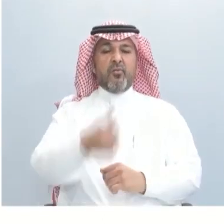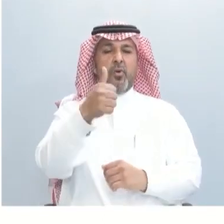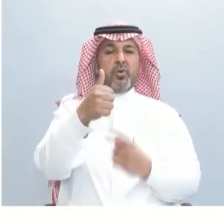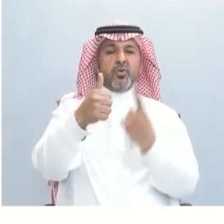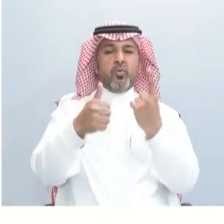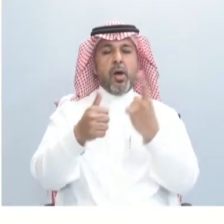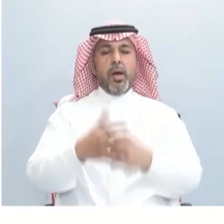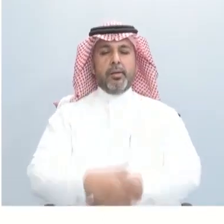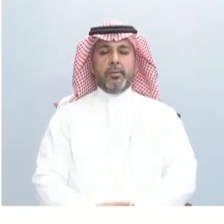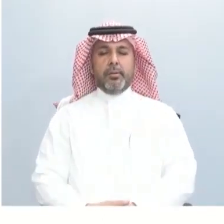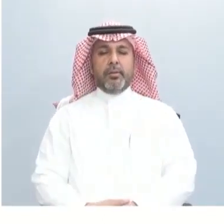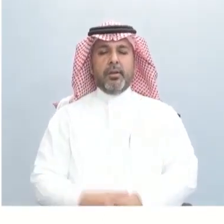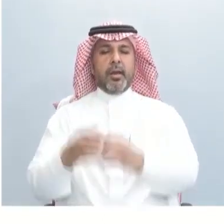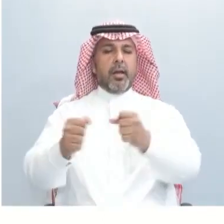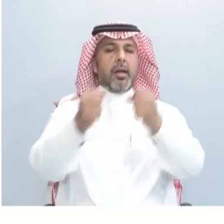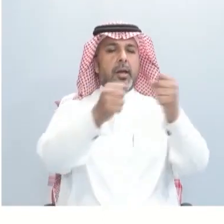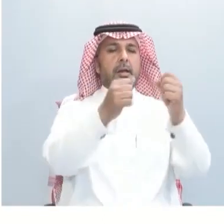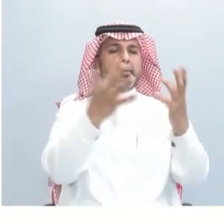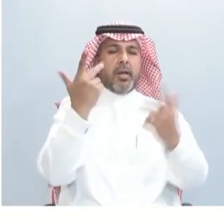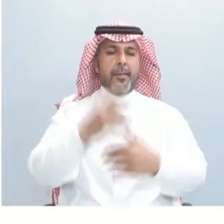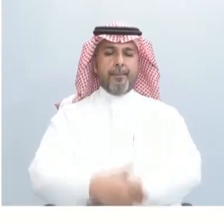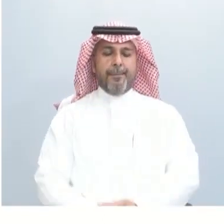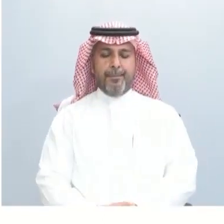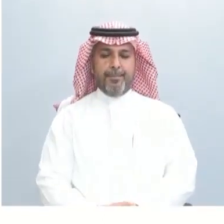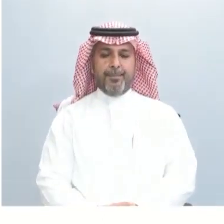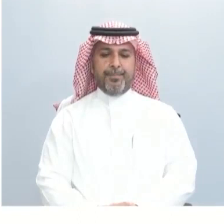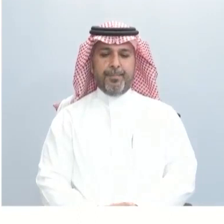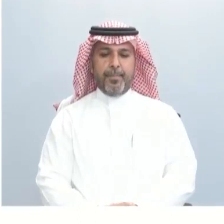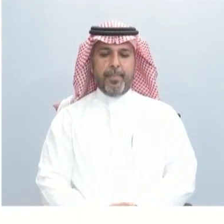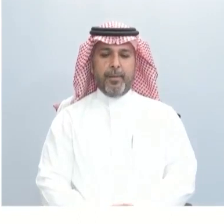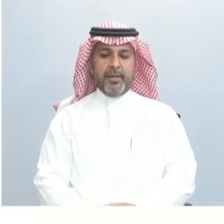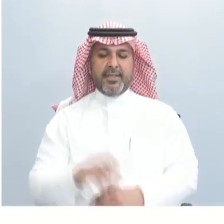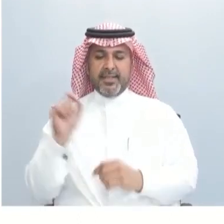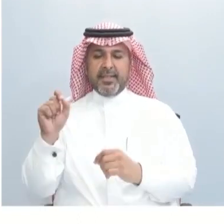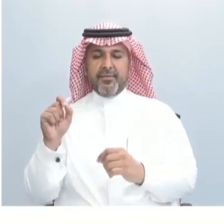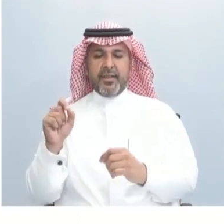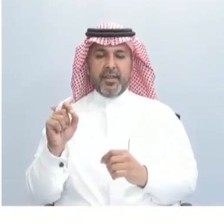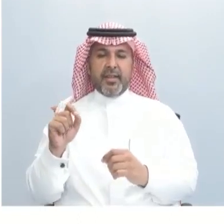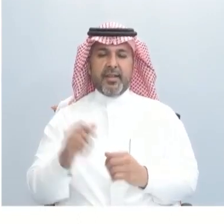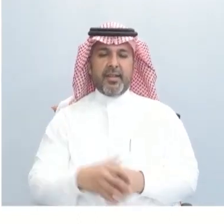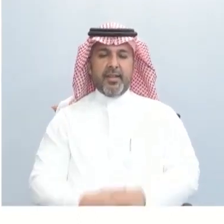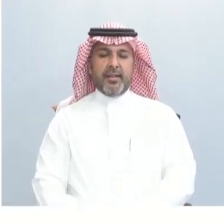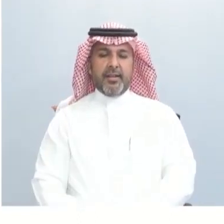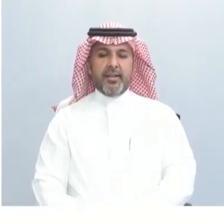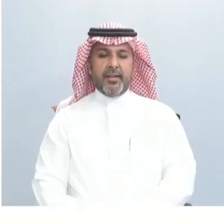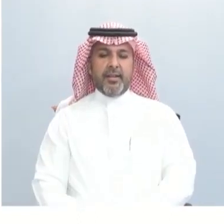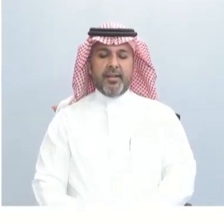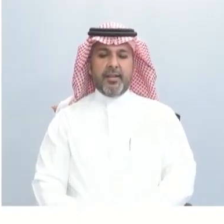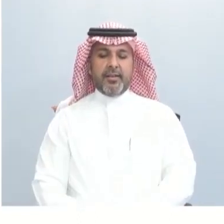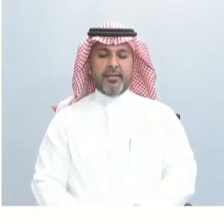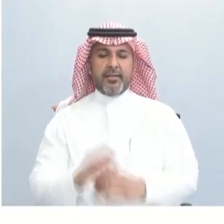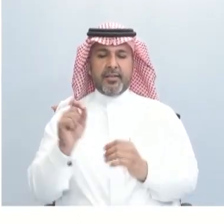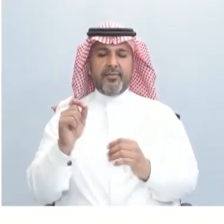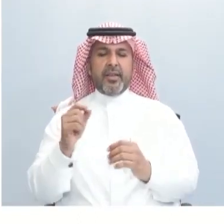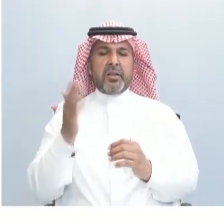كم عدد طرق الجوائز الممكنه الان اذا فاز في صفر من المراحل طيب اذا فاز في مرحله واحده كم عدد